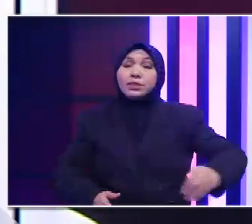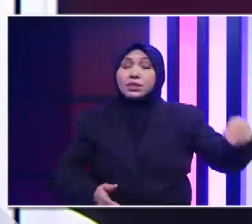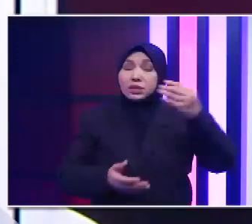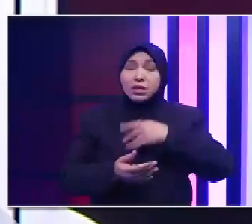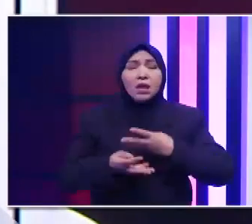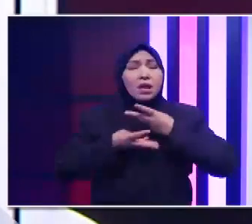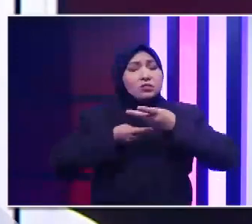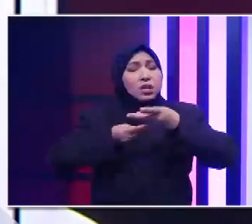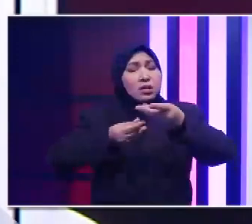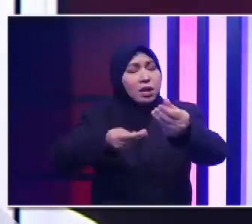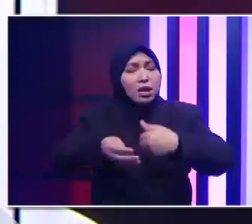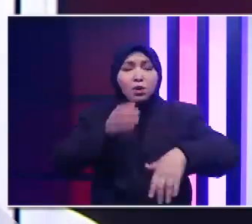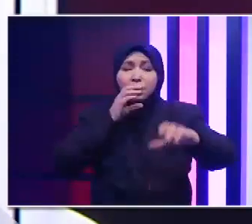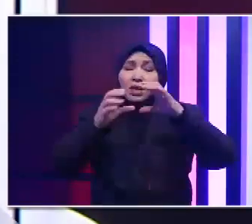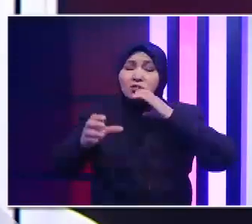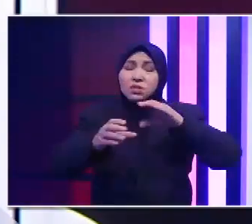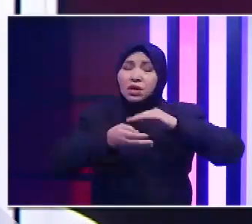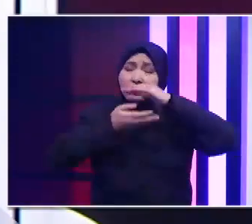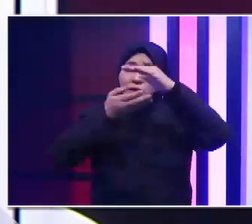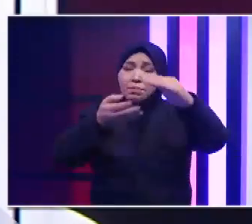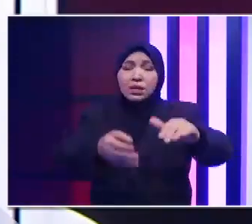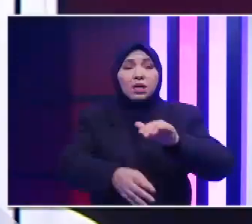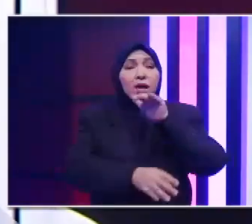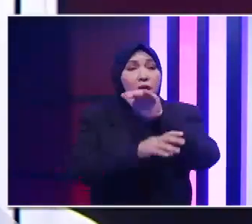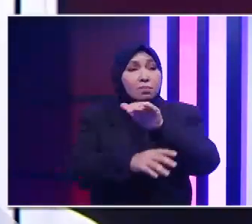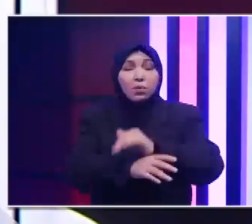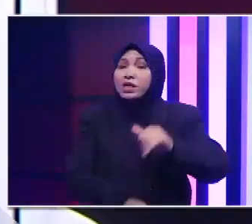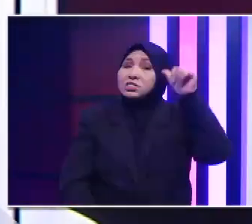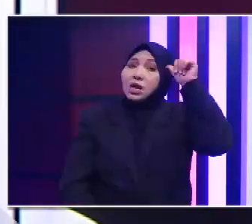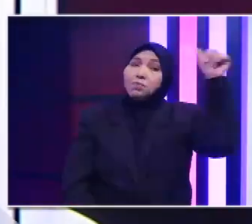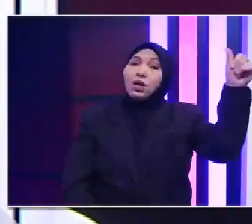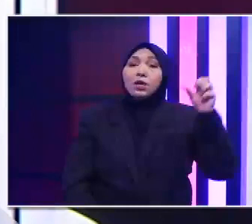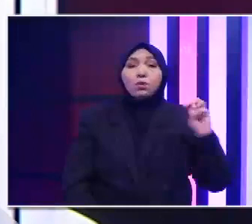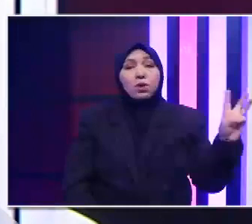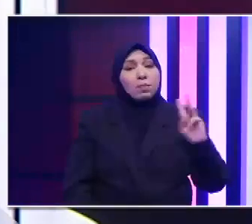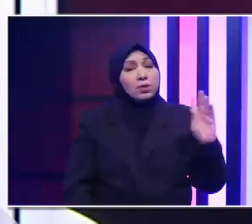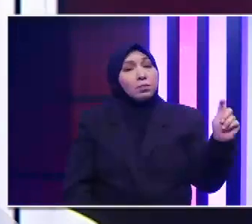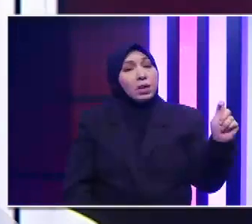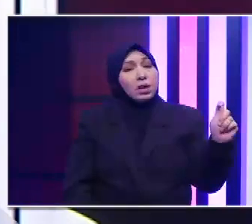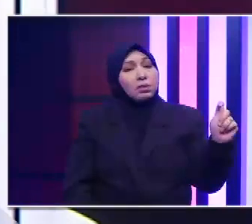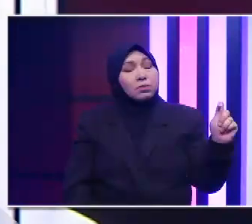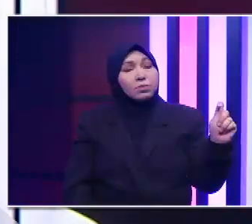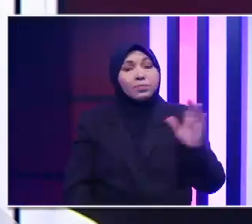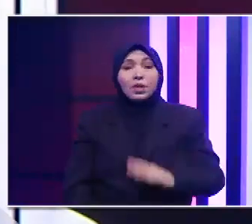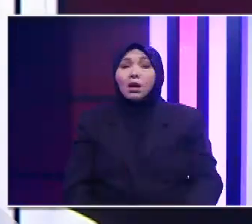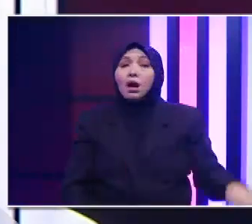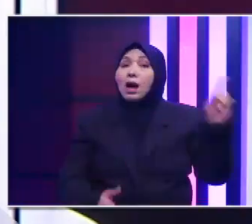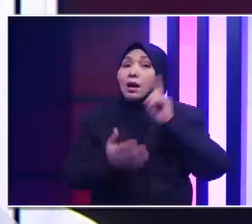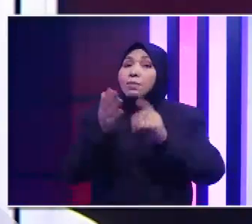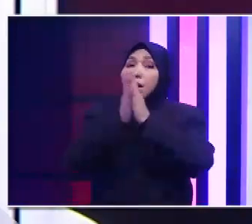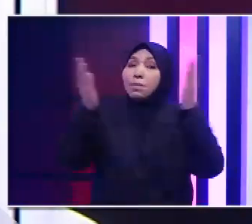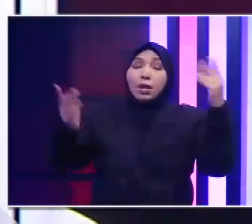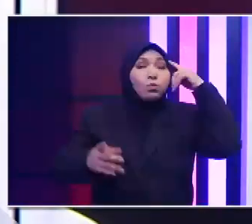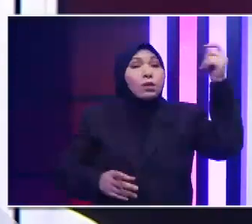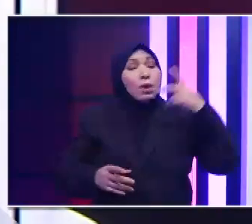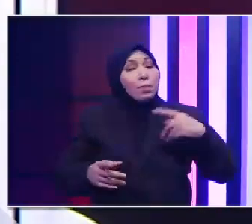wahlul uqdatam millisani yafqohu qouli bye Assalamualaikum warahmatullahi wabarakatuh Apa kabar